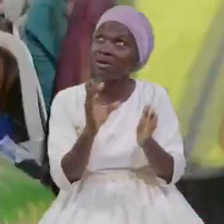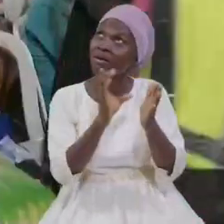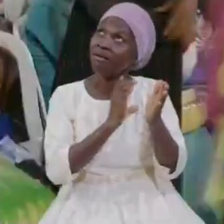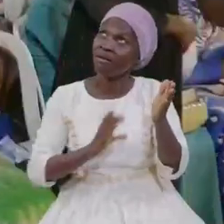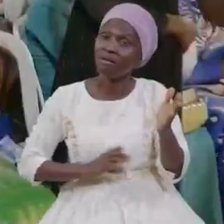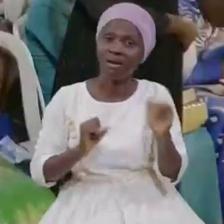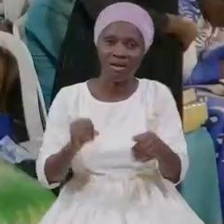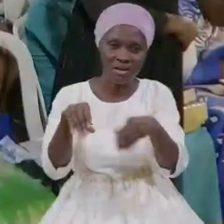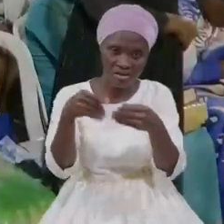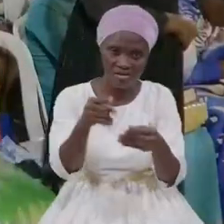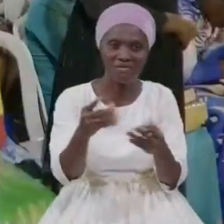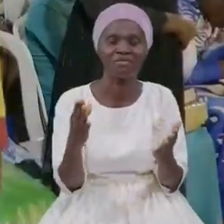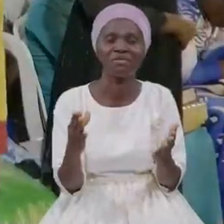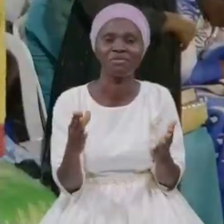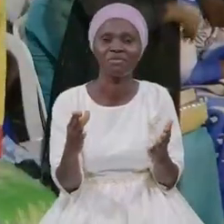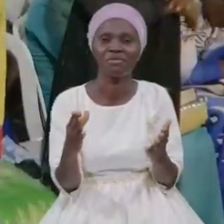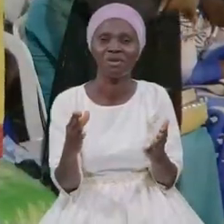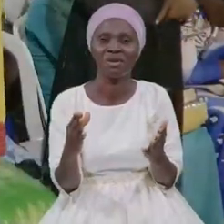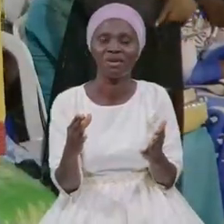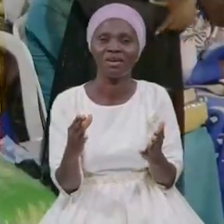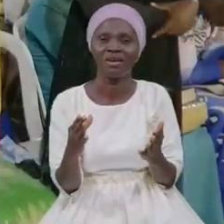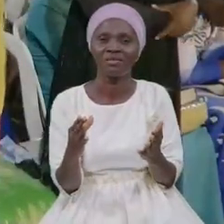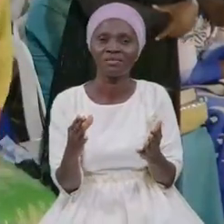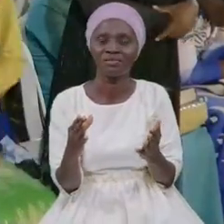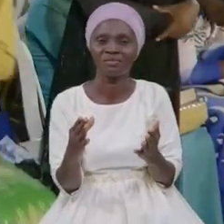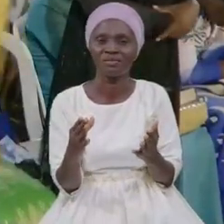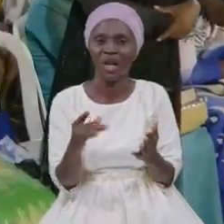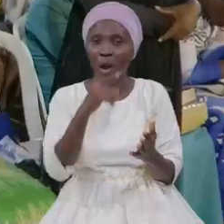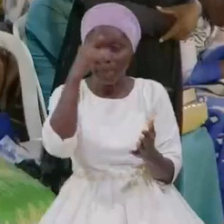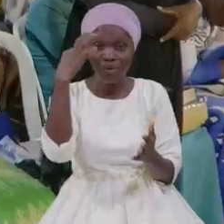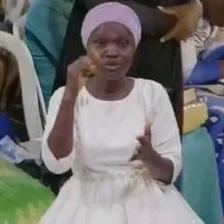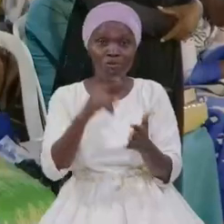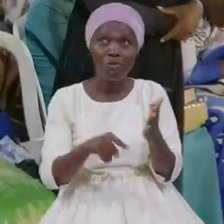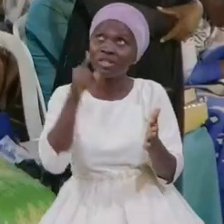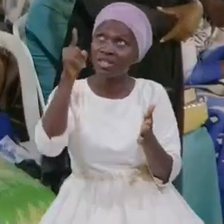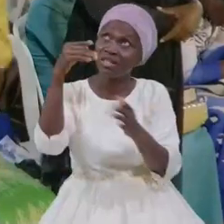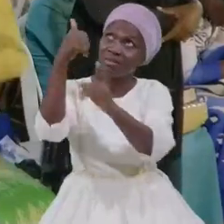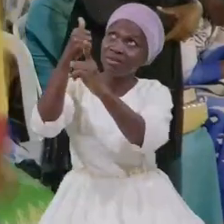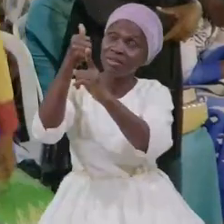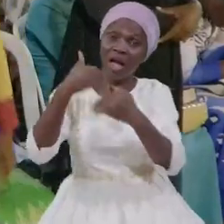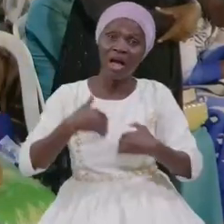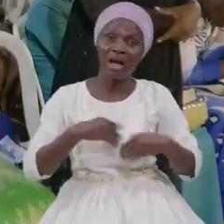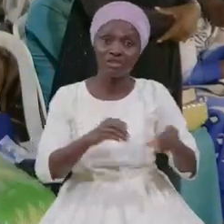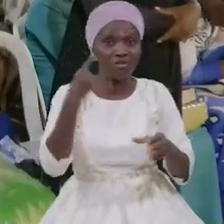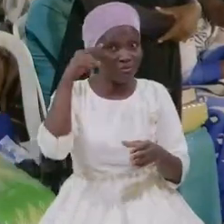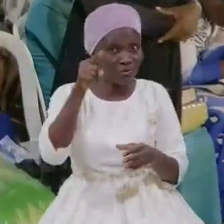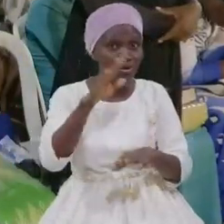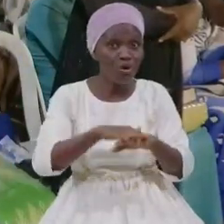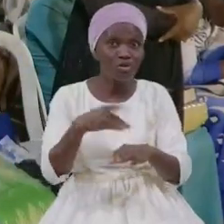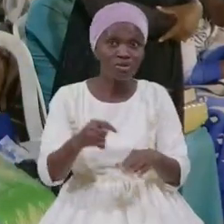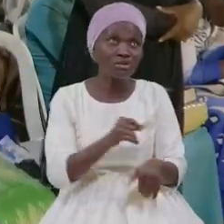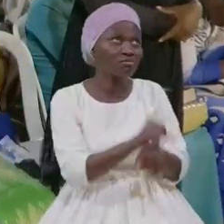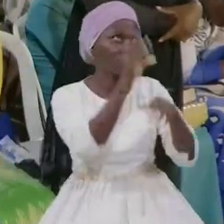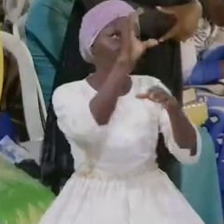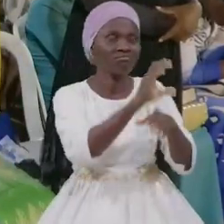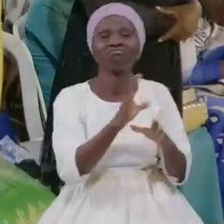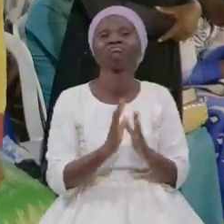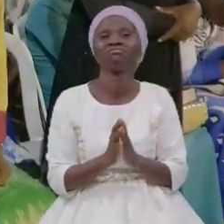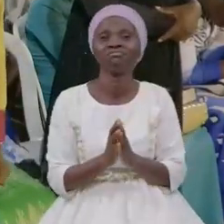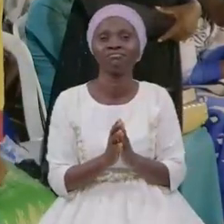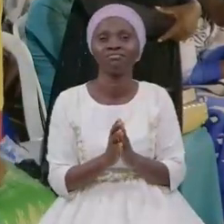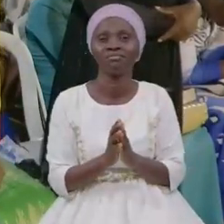que seul Christ peut donner sur la base de ce qu'il a accompli pour toi sur la croix du calvaire. Tu